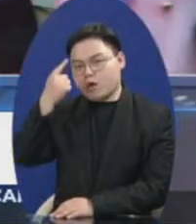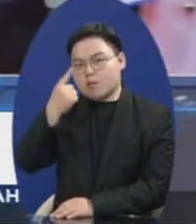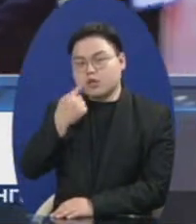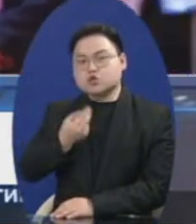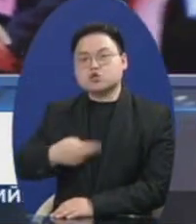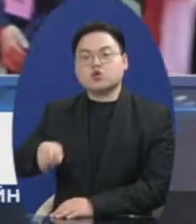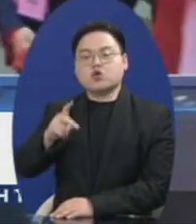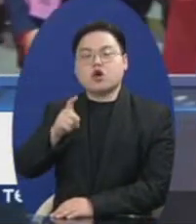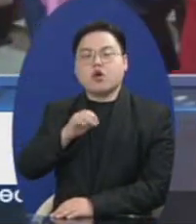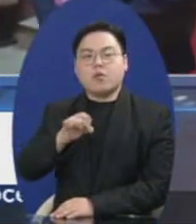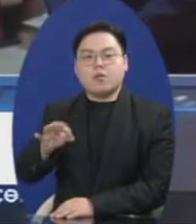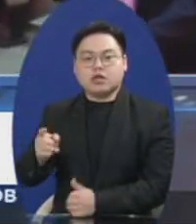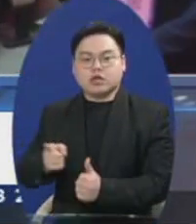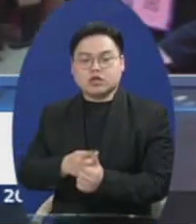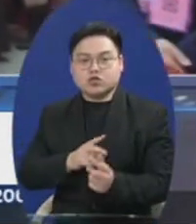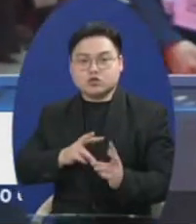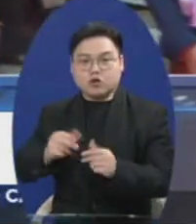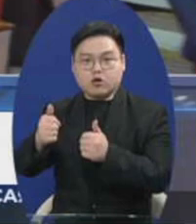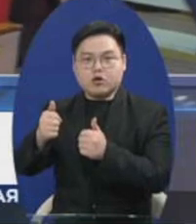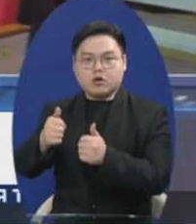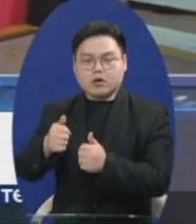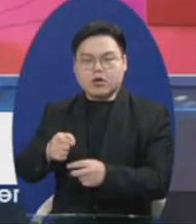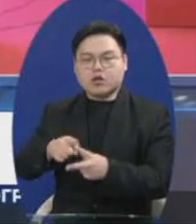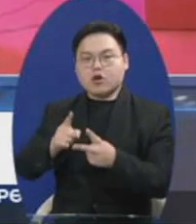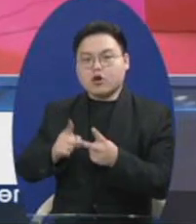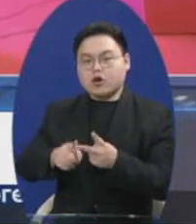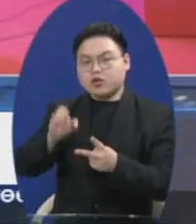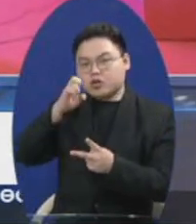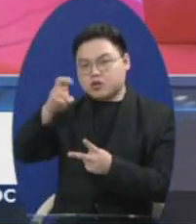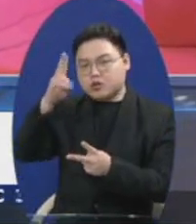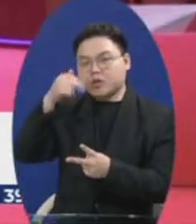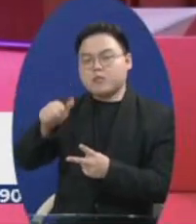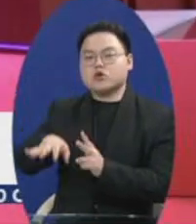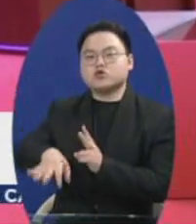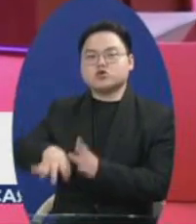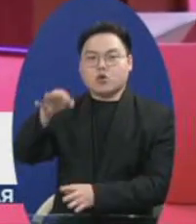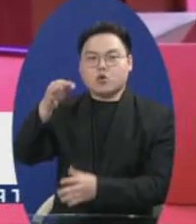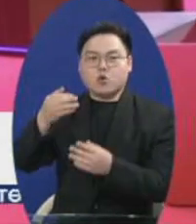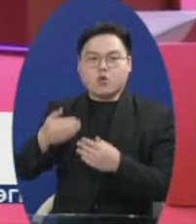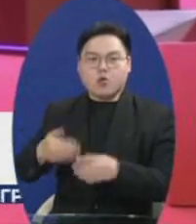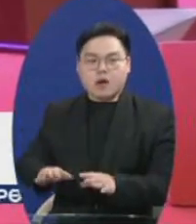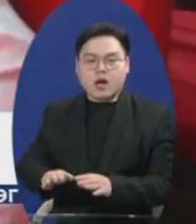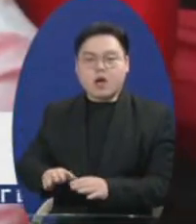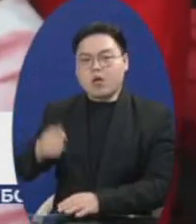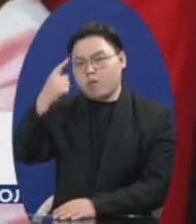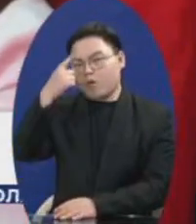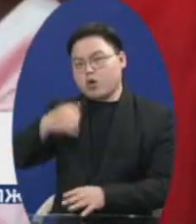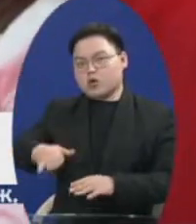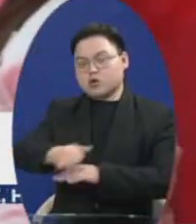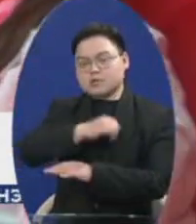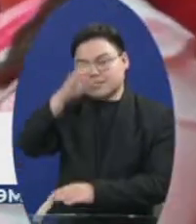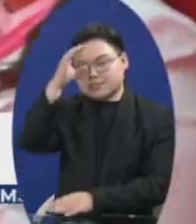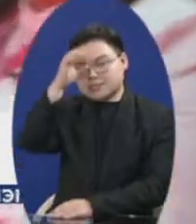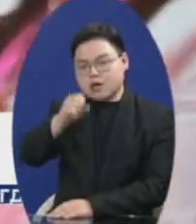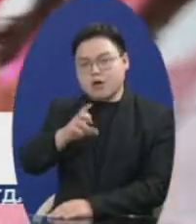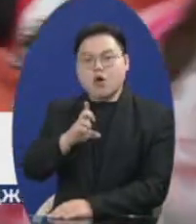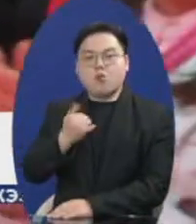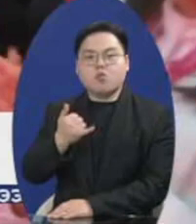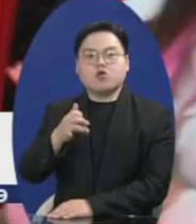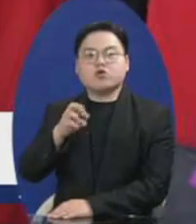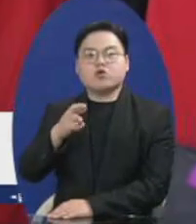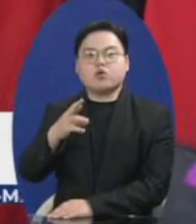зовлмаар өнөөдрийн хуралдаанаар холбооныхоо ерөнхий эчийг сонгосон байна. Ерөнхий сайдын зүгээс улсын хурлын гишүүн Монгол улсын сайд Булган Туяг нэр дэвшүүлсэн